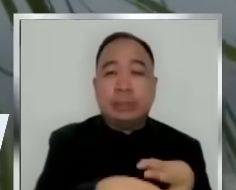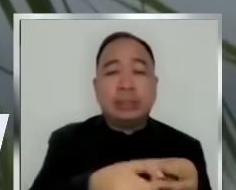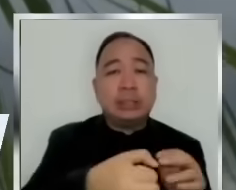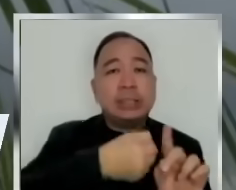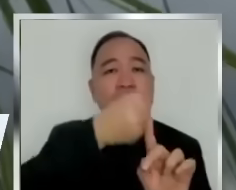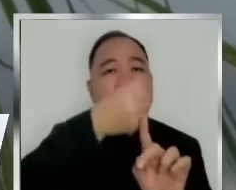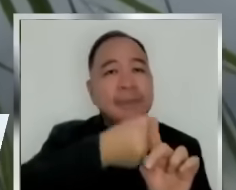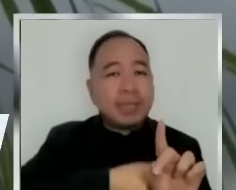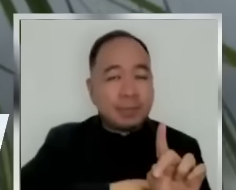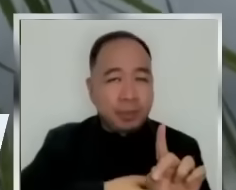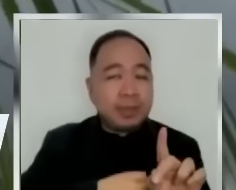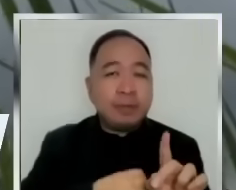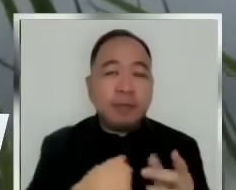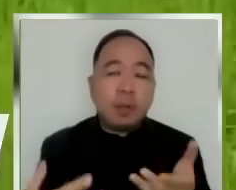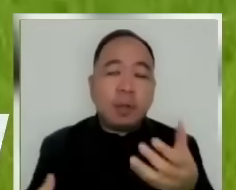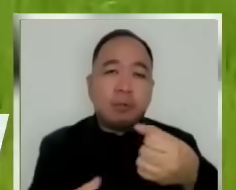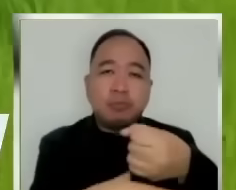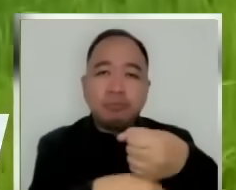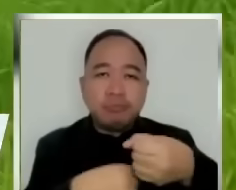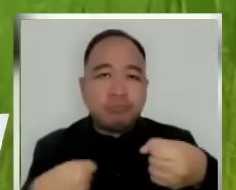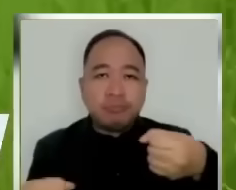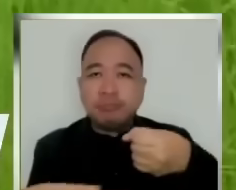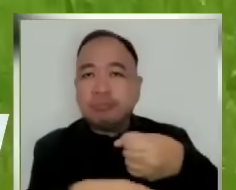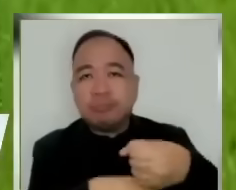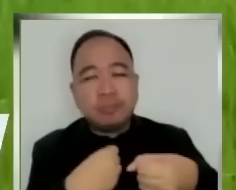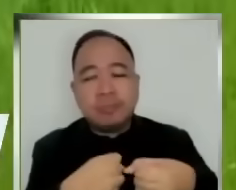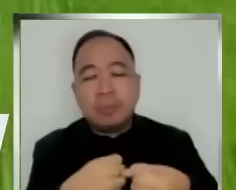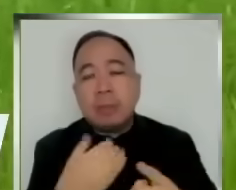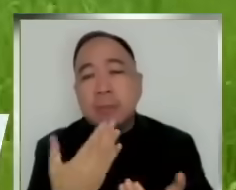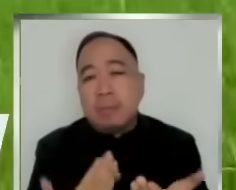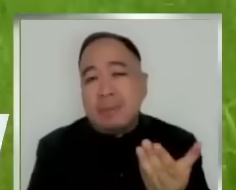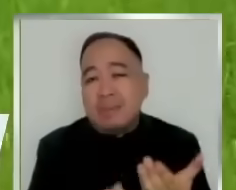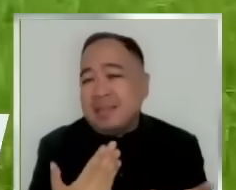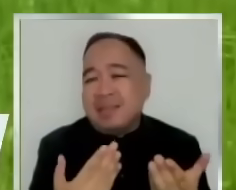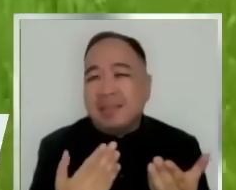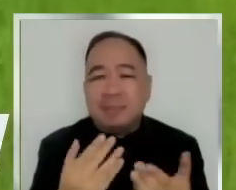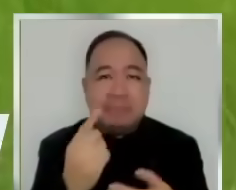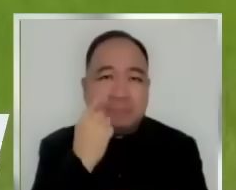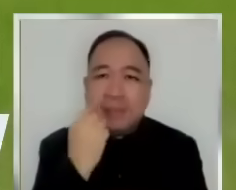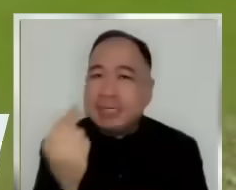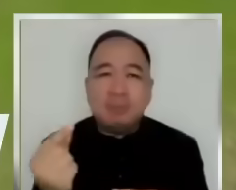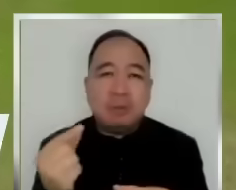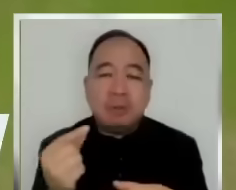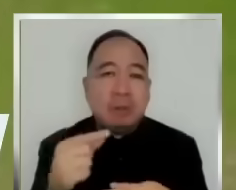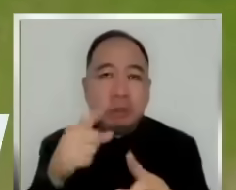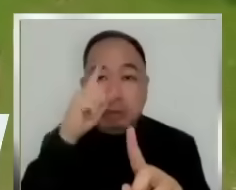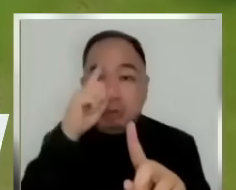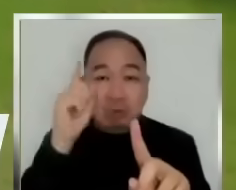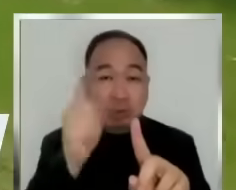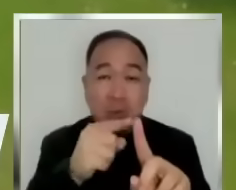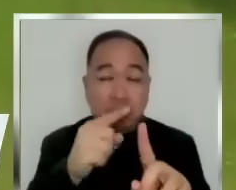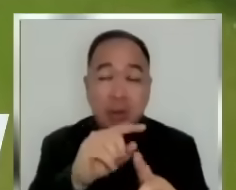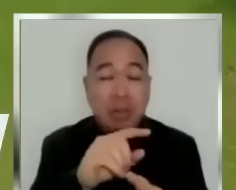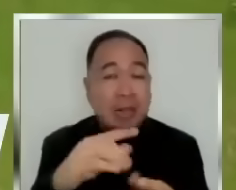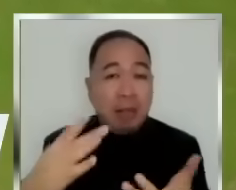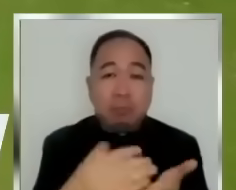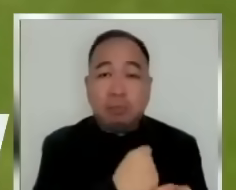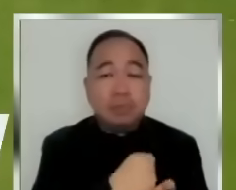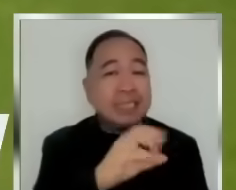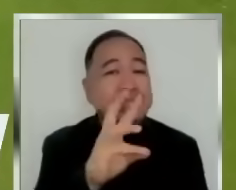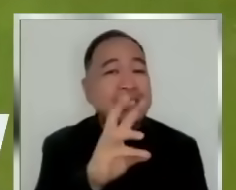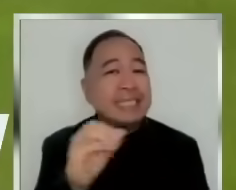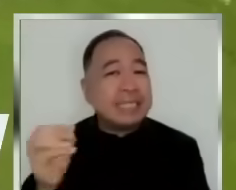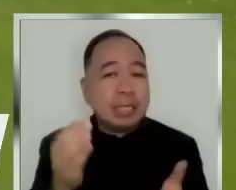Posible rin na di raw niya maabot ang target na 60 sako ng bigas dahil nagsisimula ng matuyot